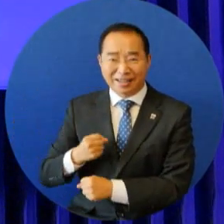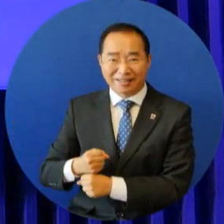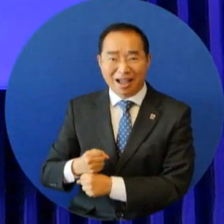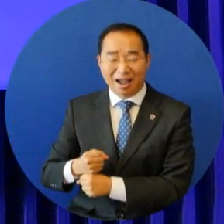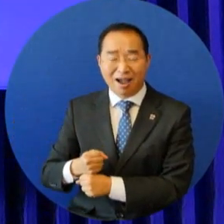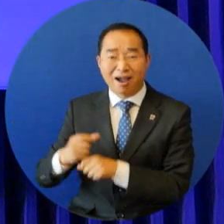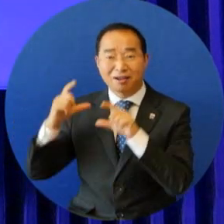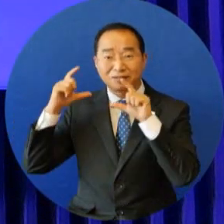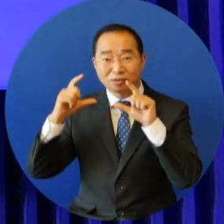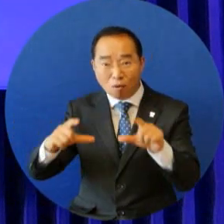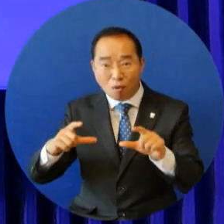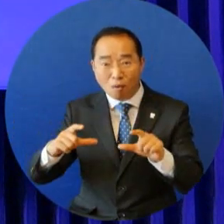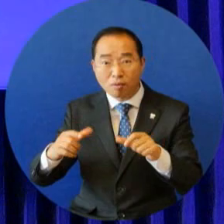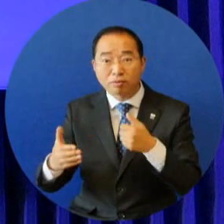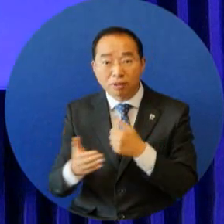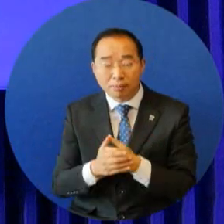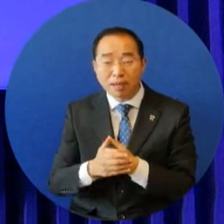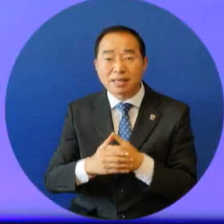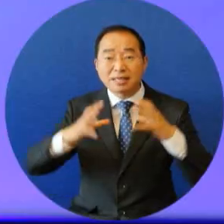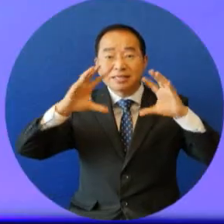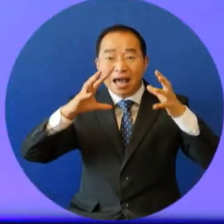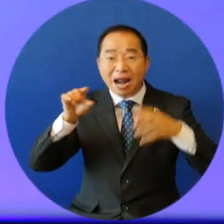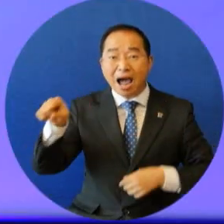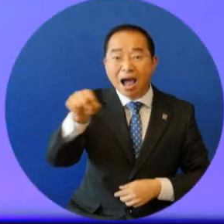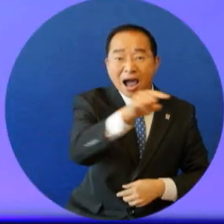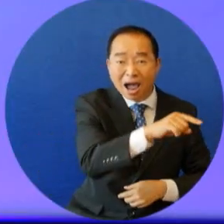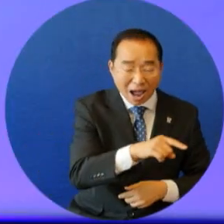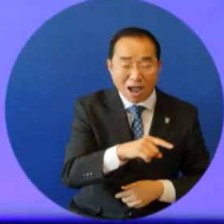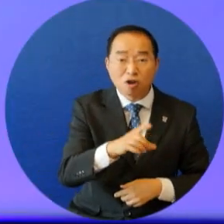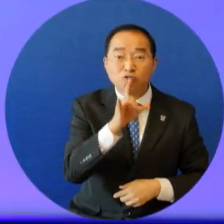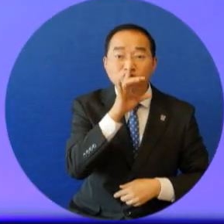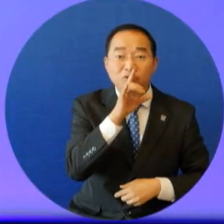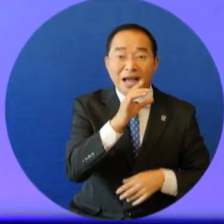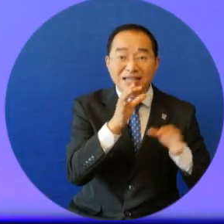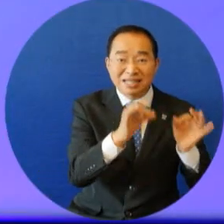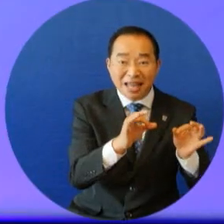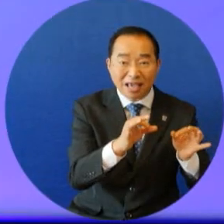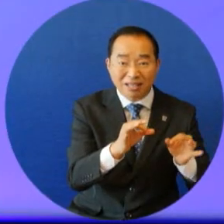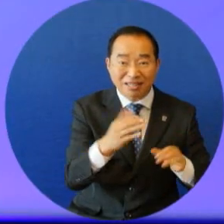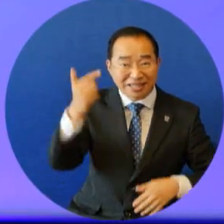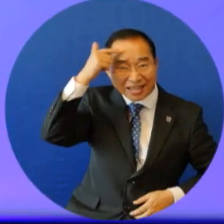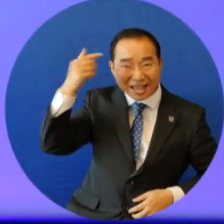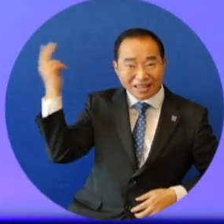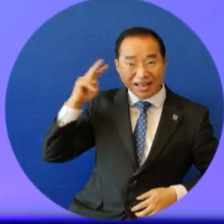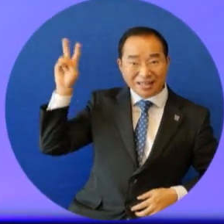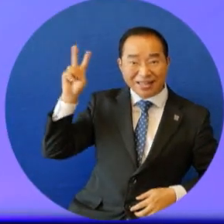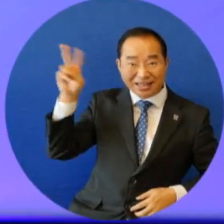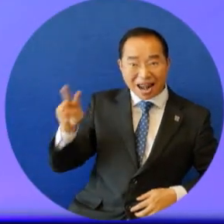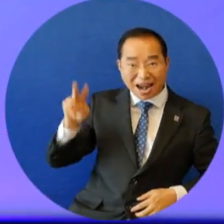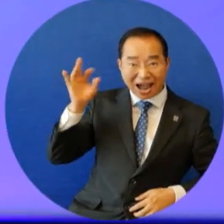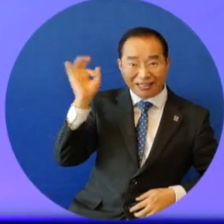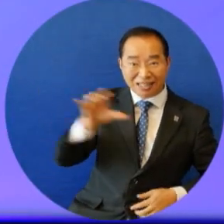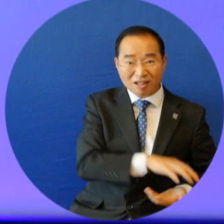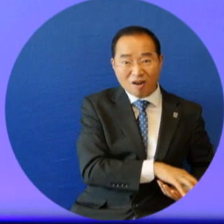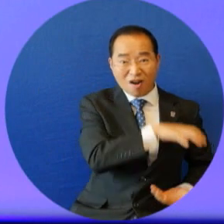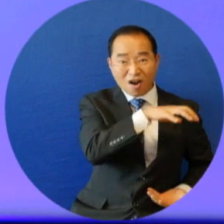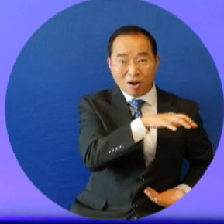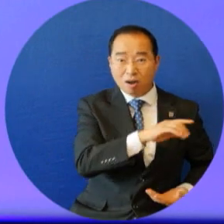외환보유국에 편입시키겠다라고 해서 각국 중앙은행들이 금을 사서 외환보유국에 담기